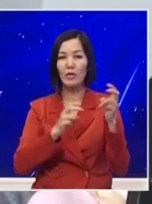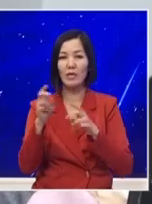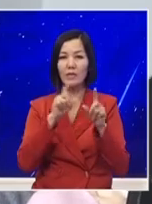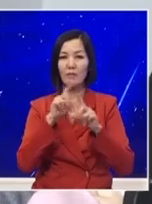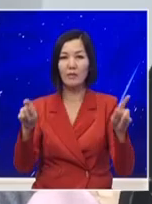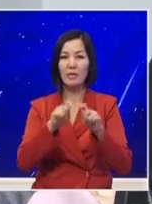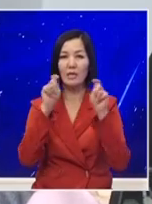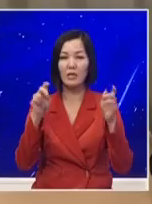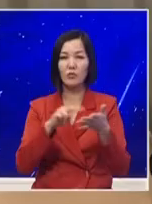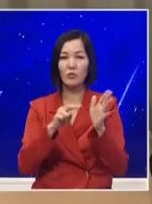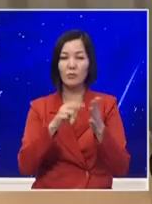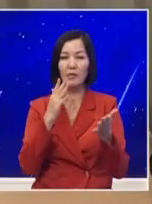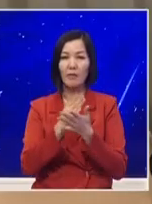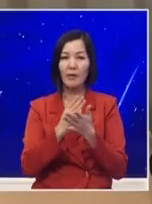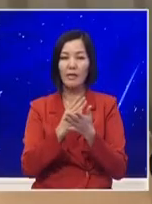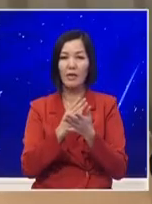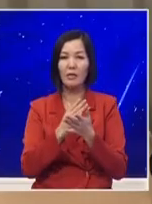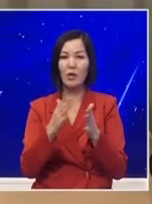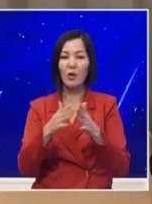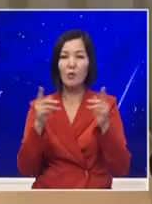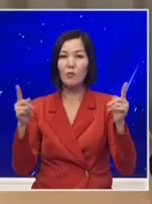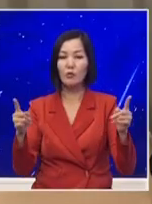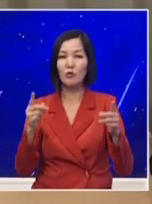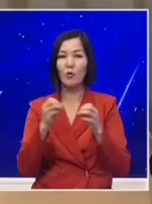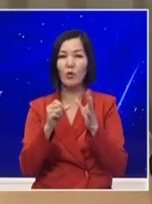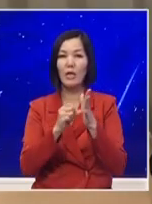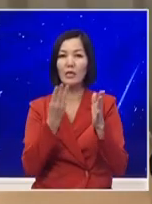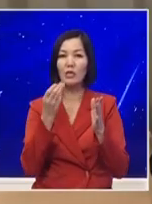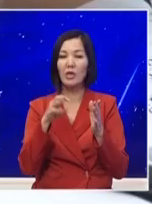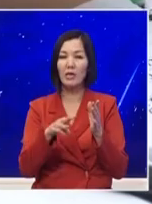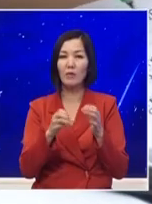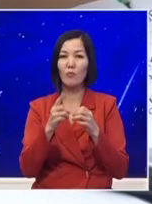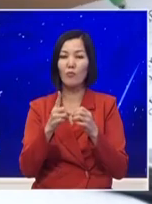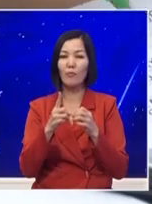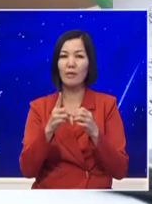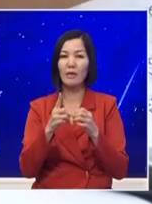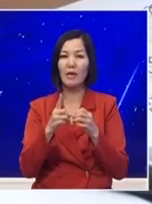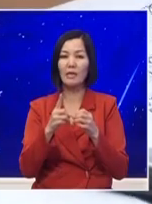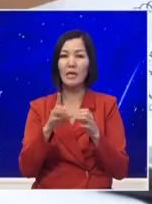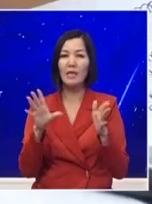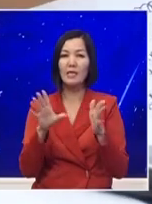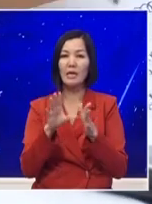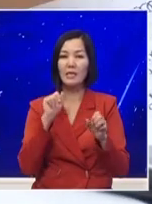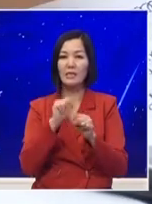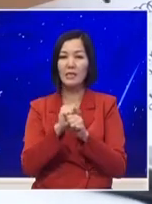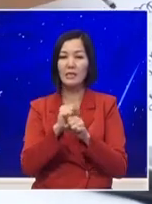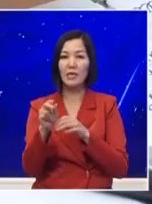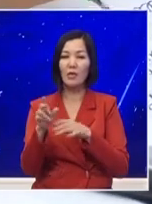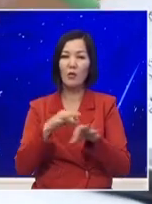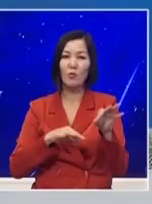нысан ашу жоспарда. Сондай-ақ ұзындығы 16 шақырым шамасында 11 трансформатор құрылысын жобалау